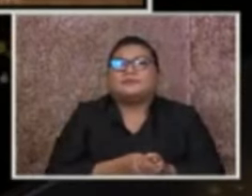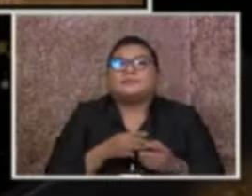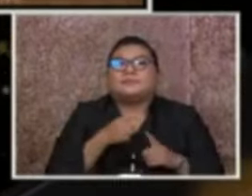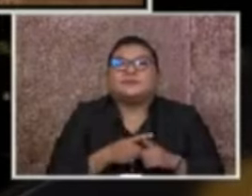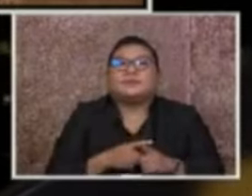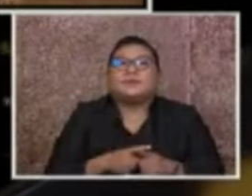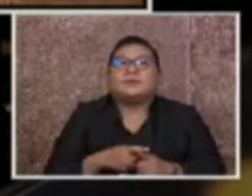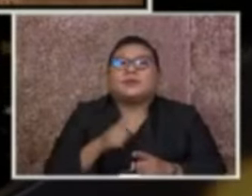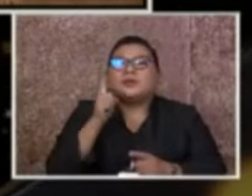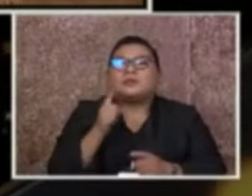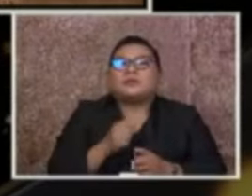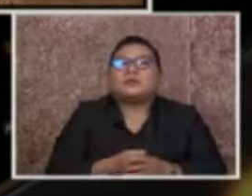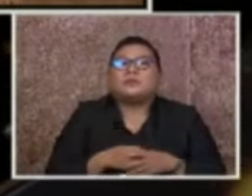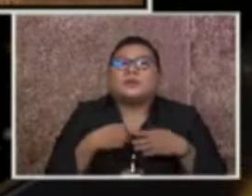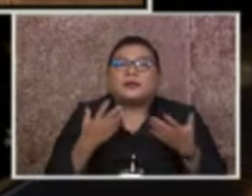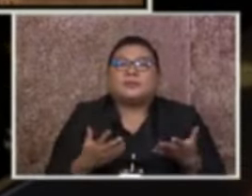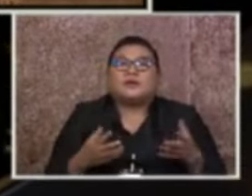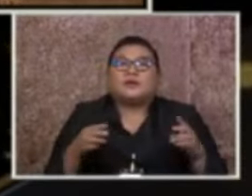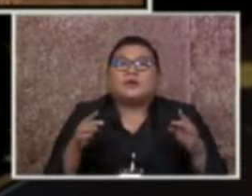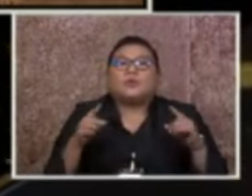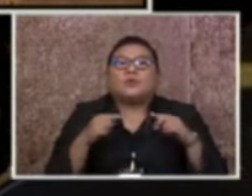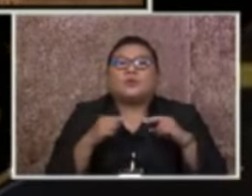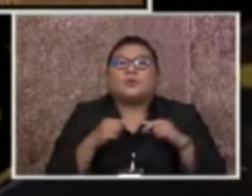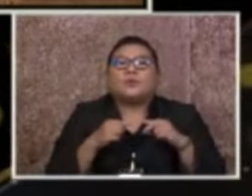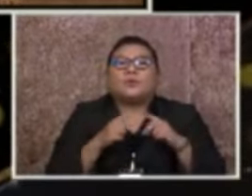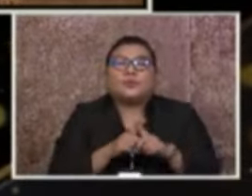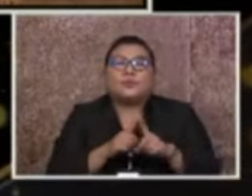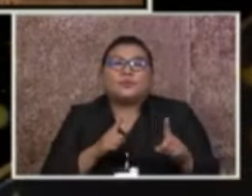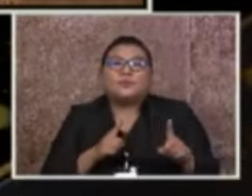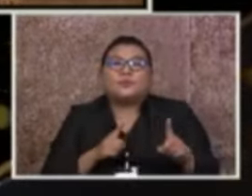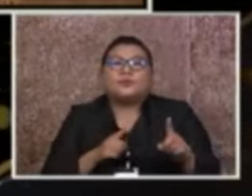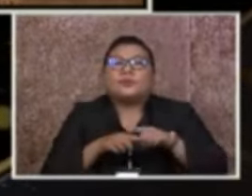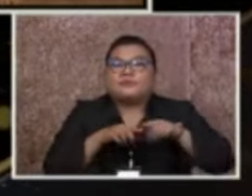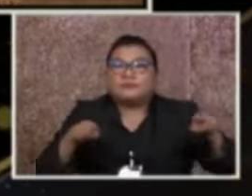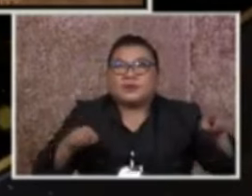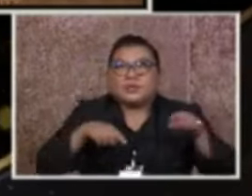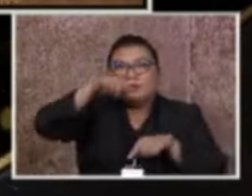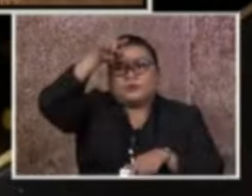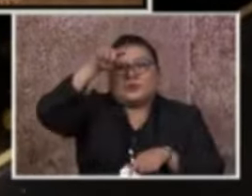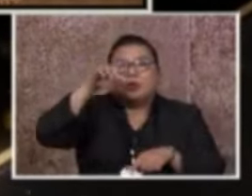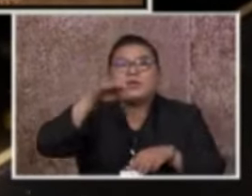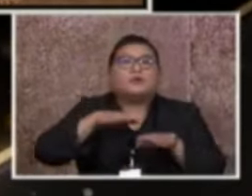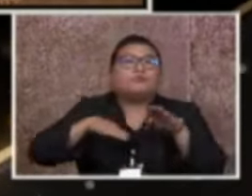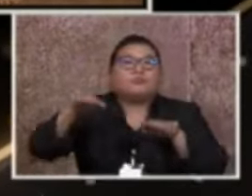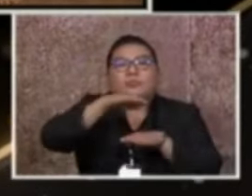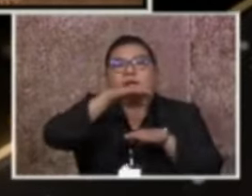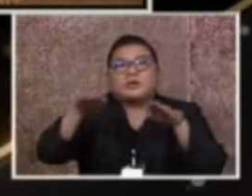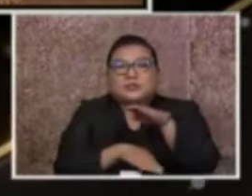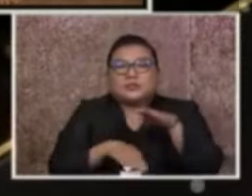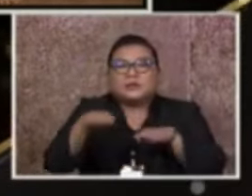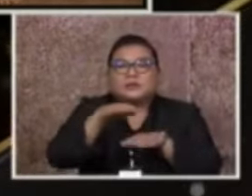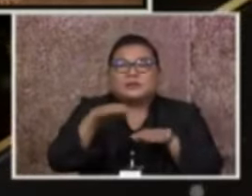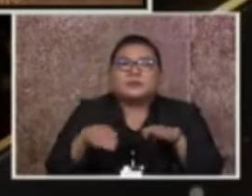satu bagaimana saudara menjaga hubunganembaga vertikal dan horizontal yang ada di daerah agar tidak tumpang tindih dalam hal pelaksanaan tugas